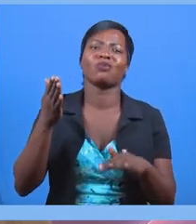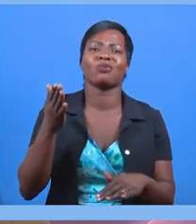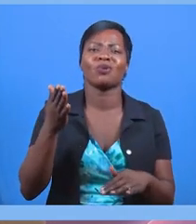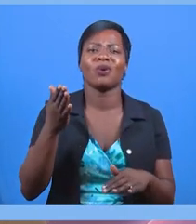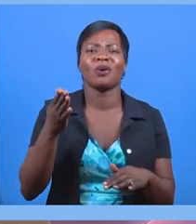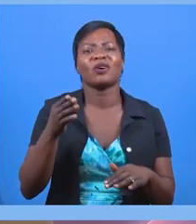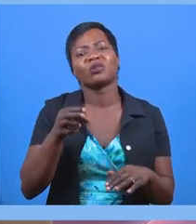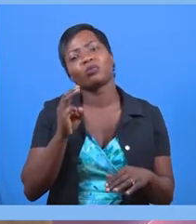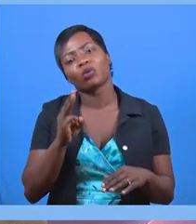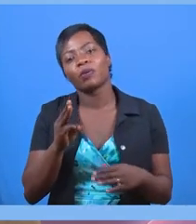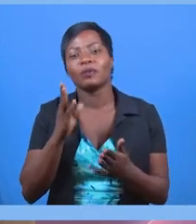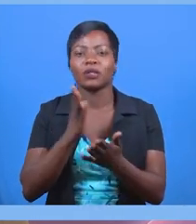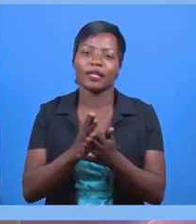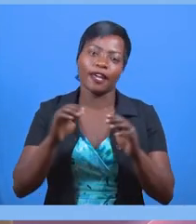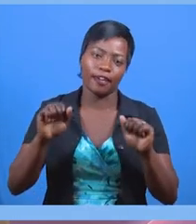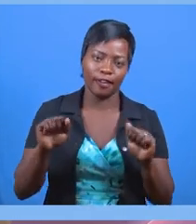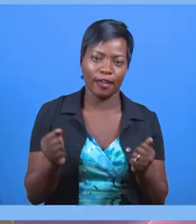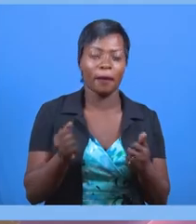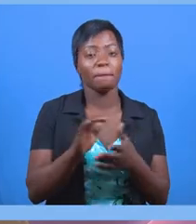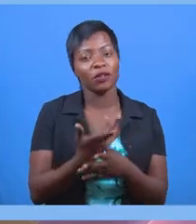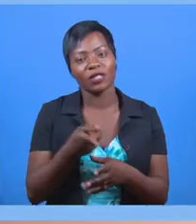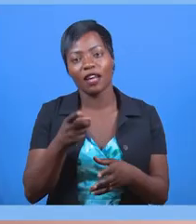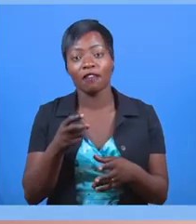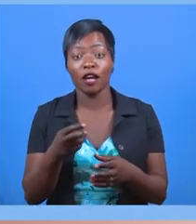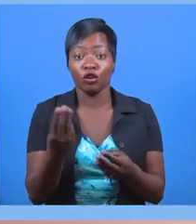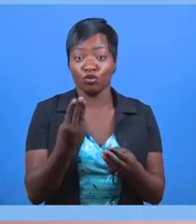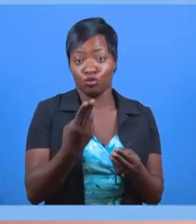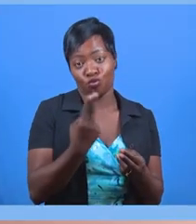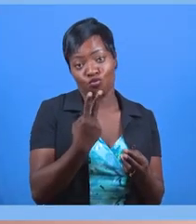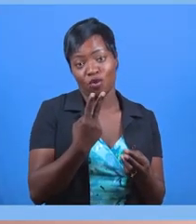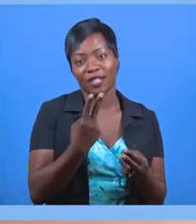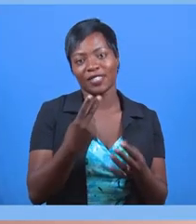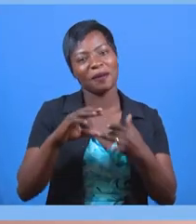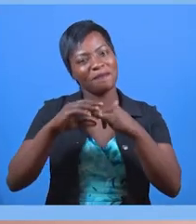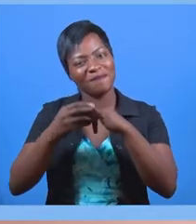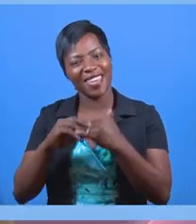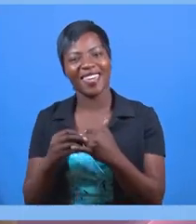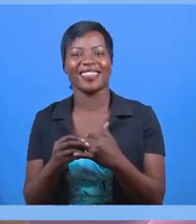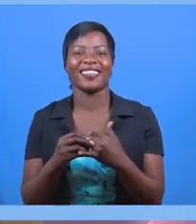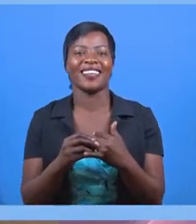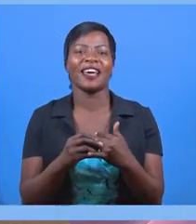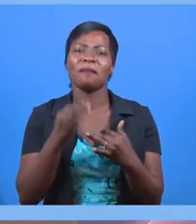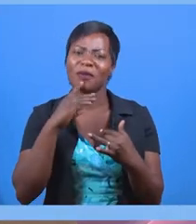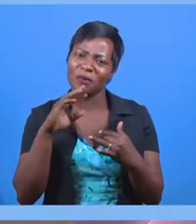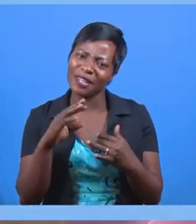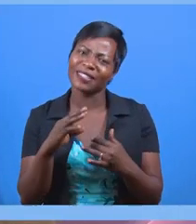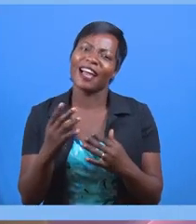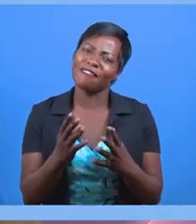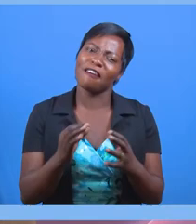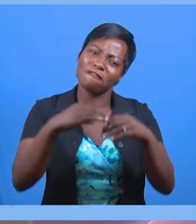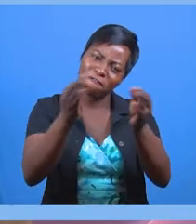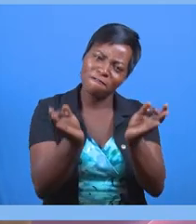kukanganisika kuripo kwazviri. Nokuti handiti tiri kuti vanhu vaviri vawanana. Asi kana vawanana imhuri dzabatanidzwa.